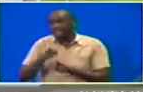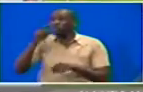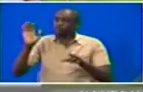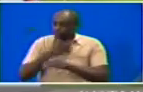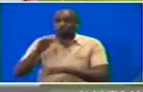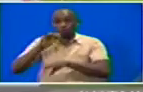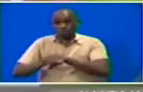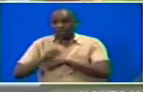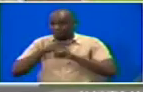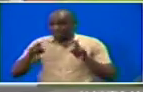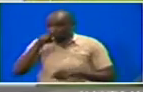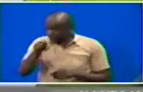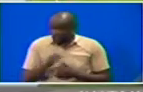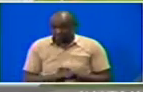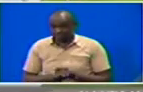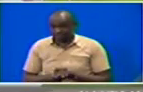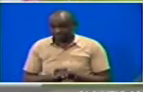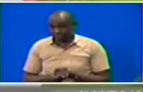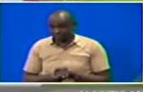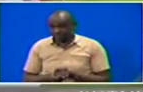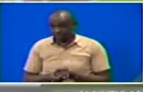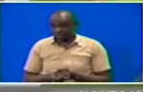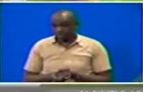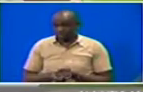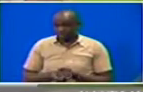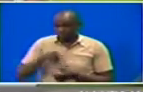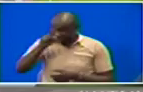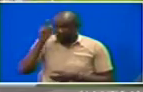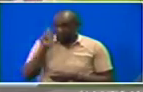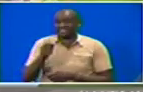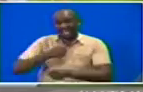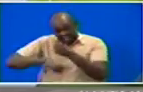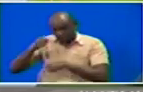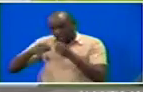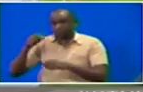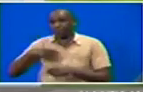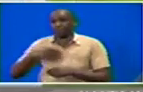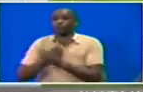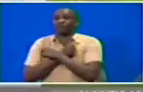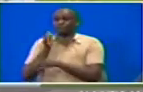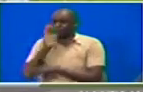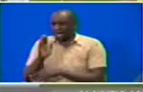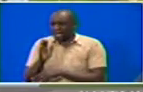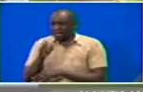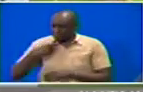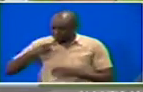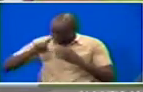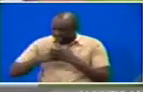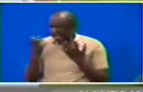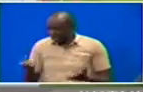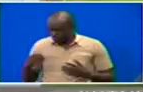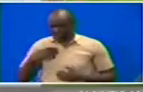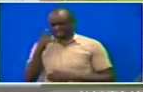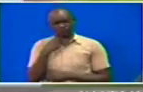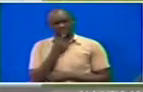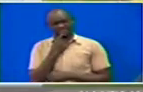lakini haujatii. Kuna vitu ambavyo unafaa kufanya ndio nyimbo zipenye. Sasa nikaanza kama